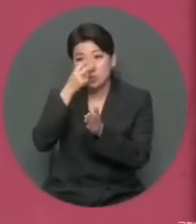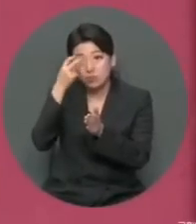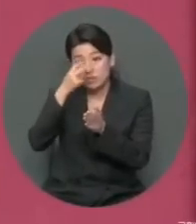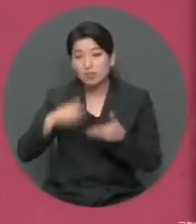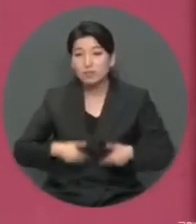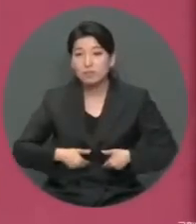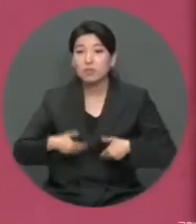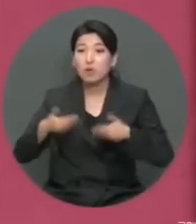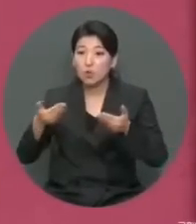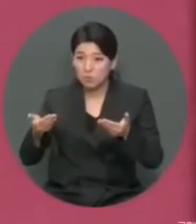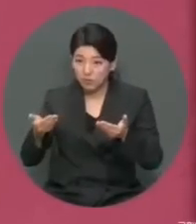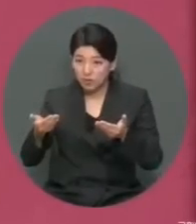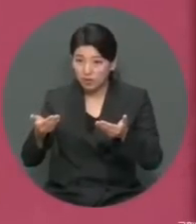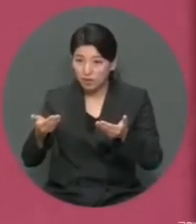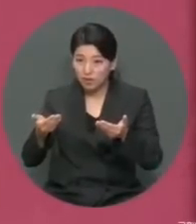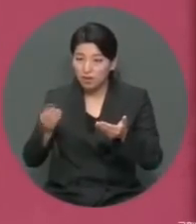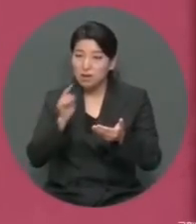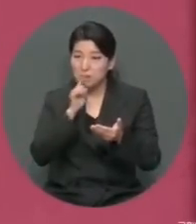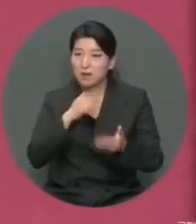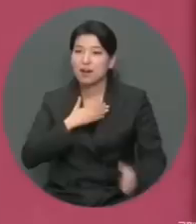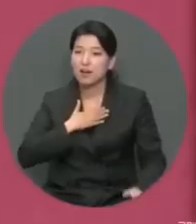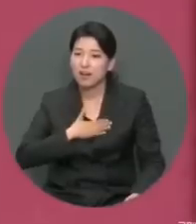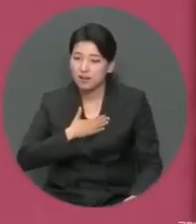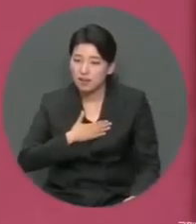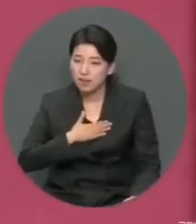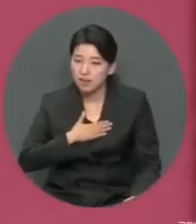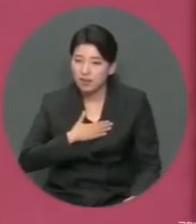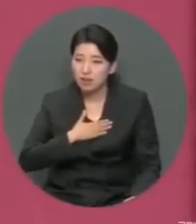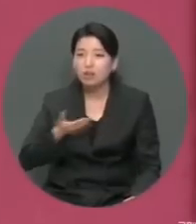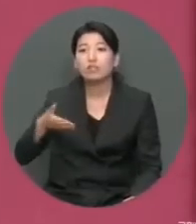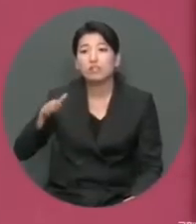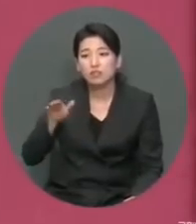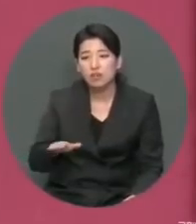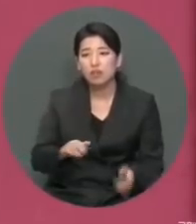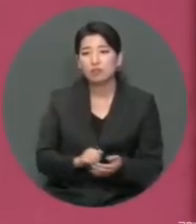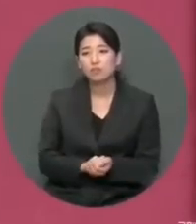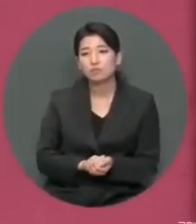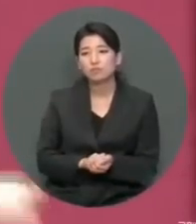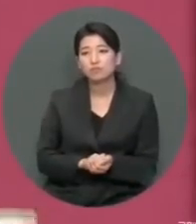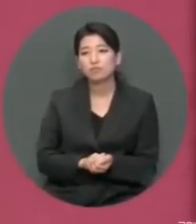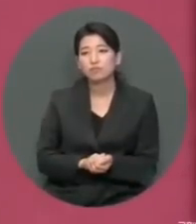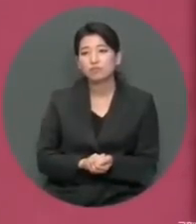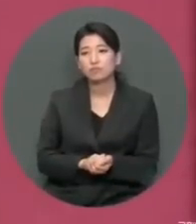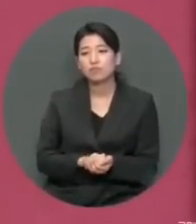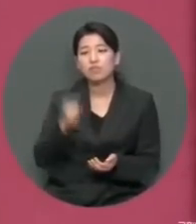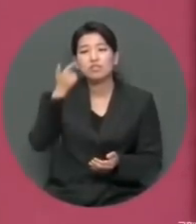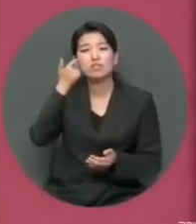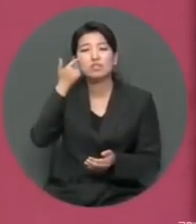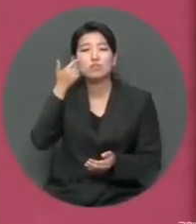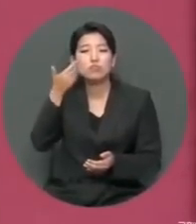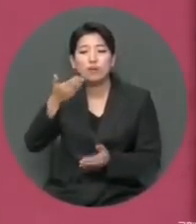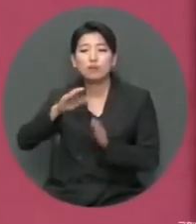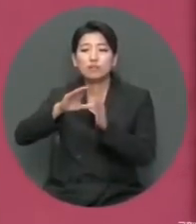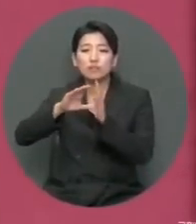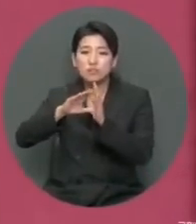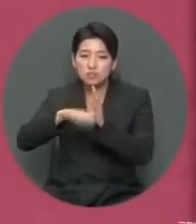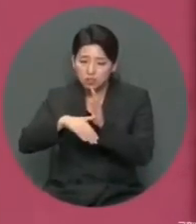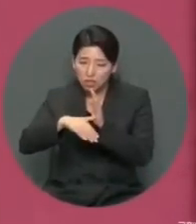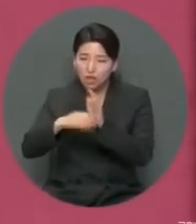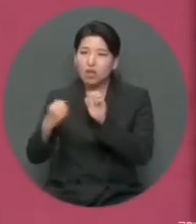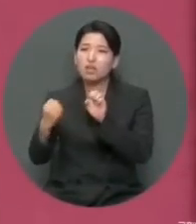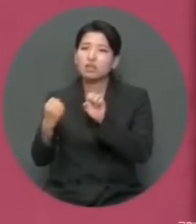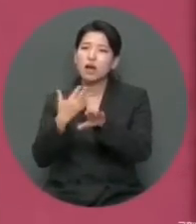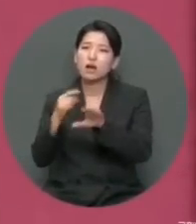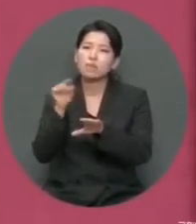제가 이해는 했는데 그런 질문이 들어왔을 때 사무총장님이 답변하셔야 되는 내용이라고 제가 생각하는